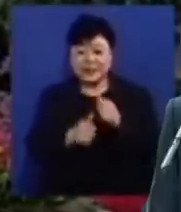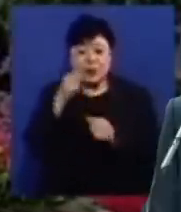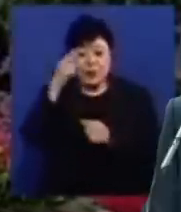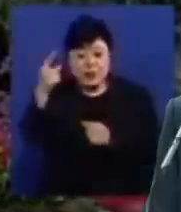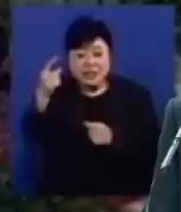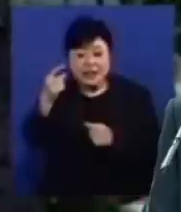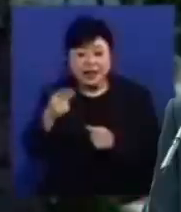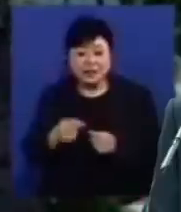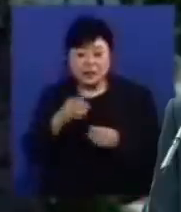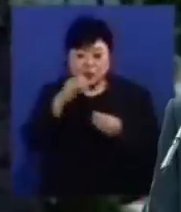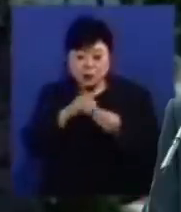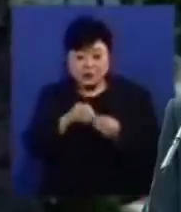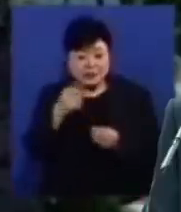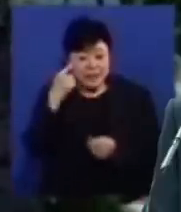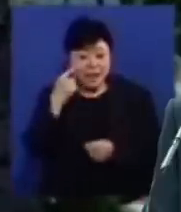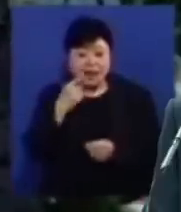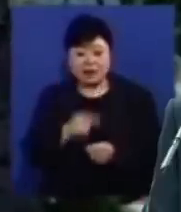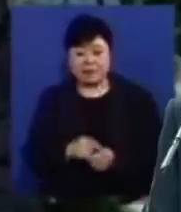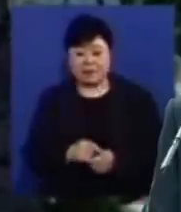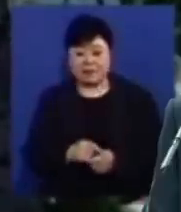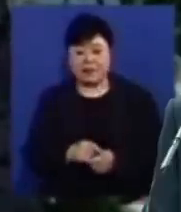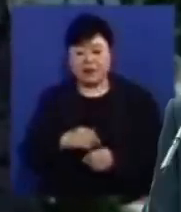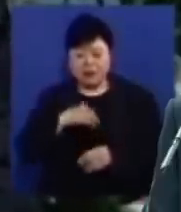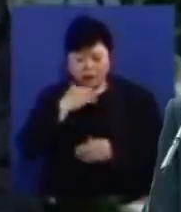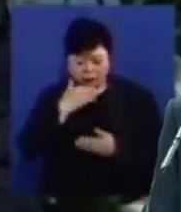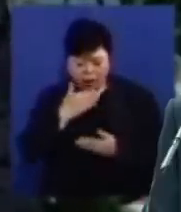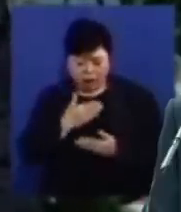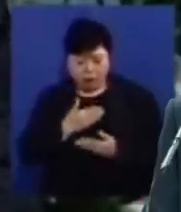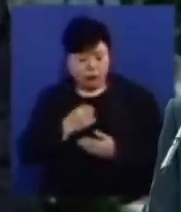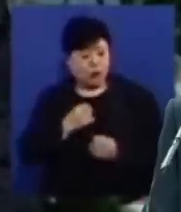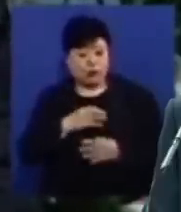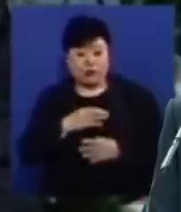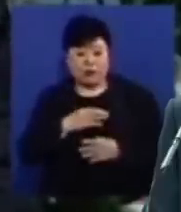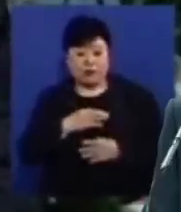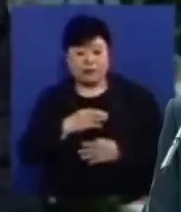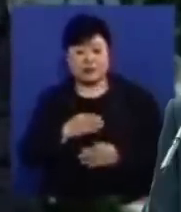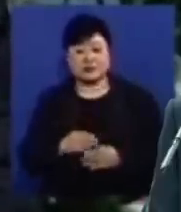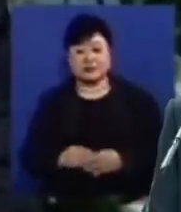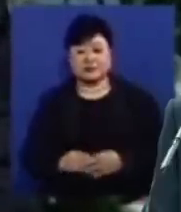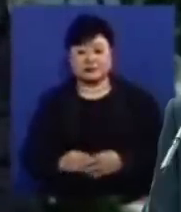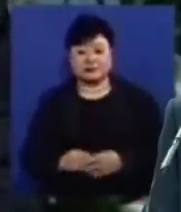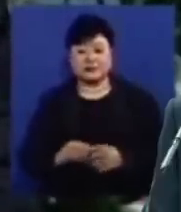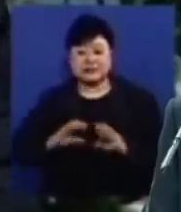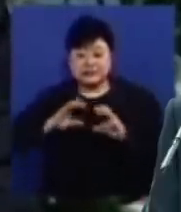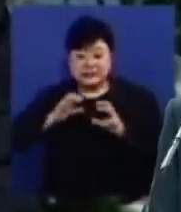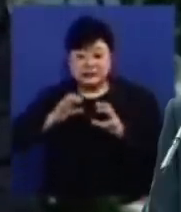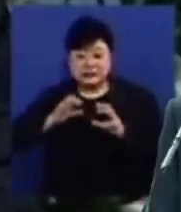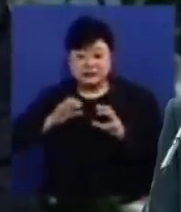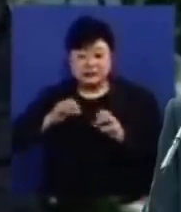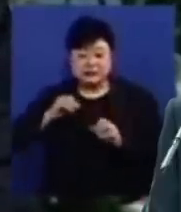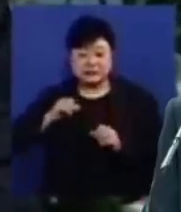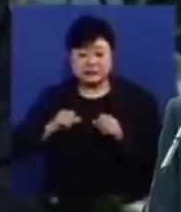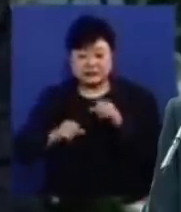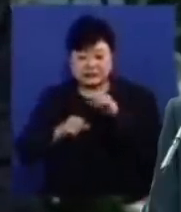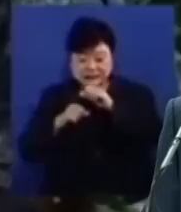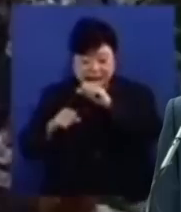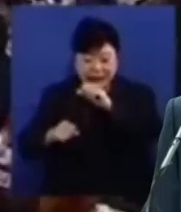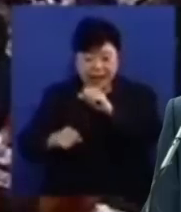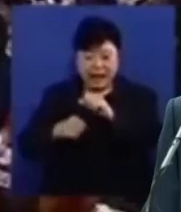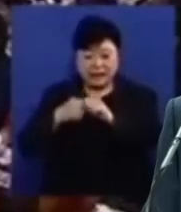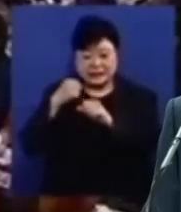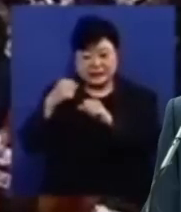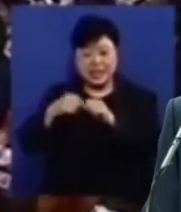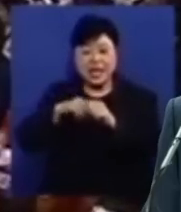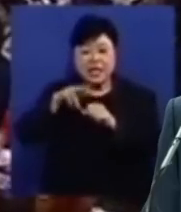위대한 솜씨를 생각하면 감동하지 아니할 수 없습니다. 우리가 사는 지구는 태양의 주위를 365일